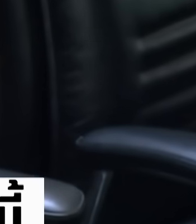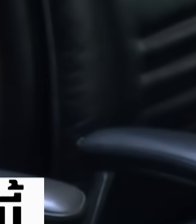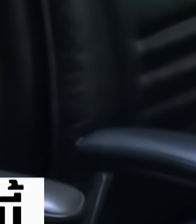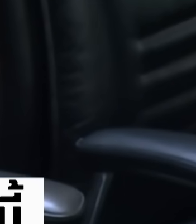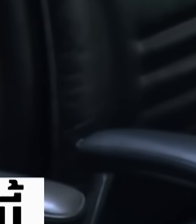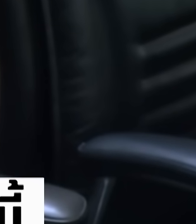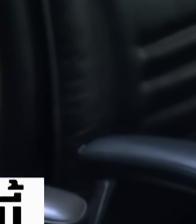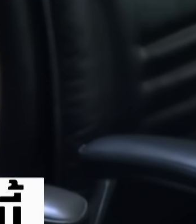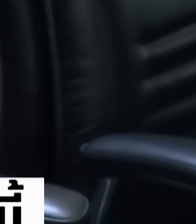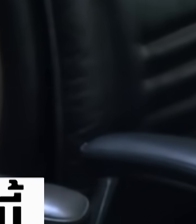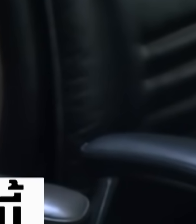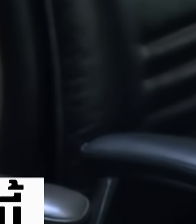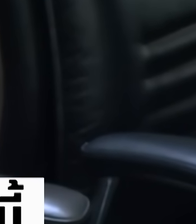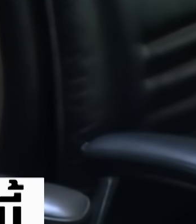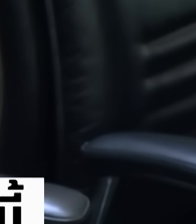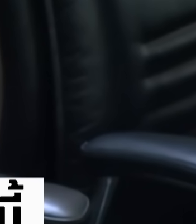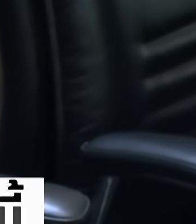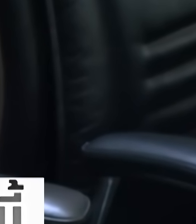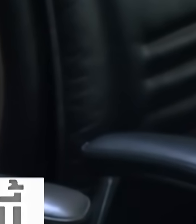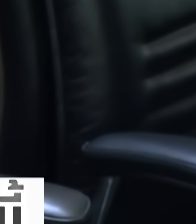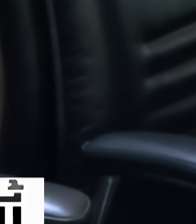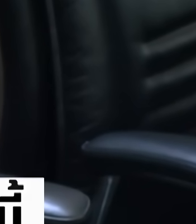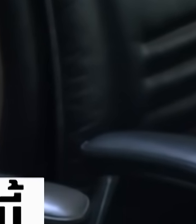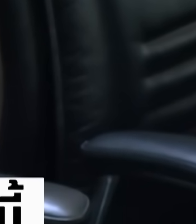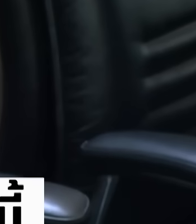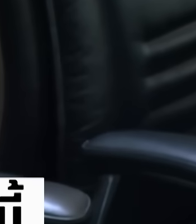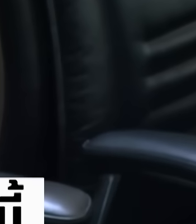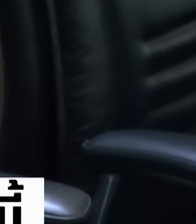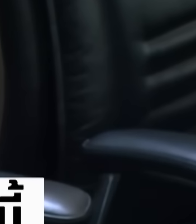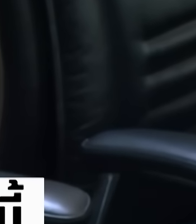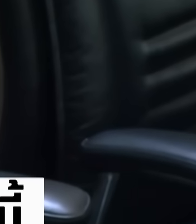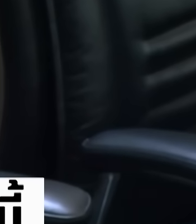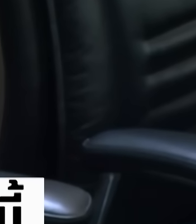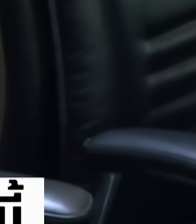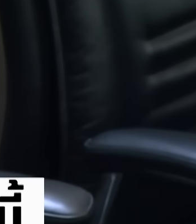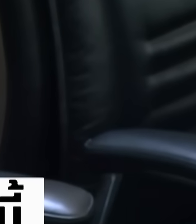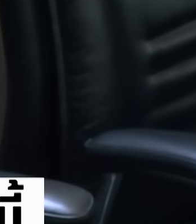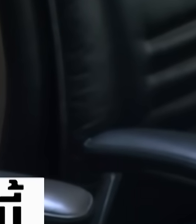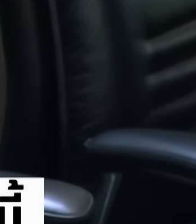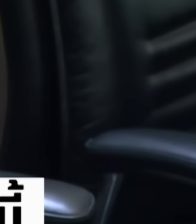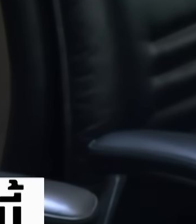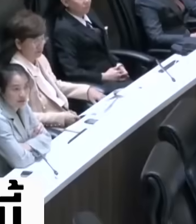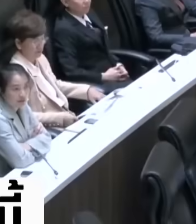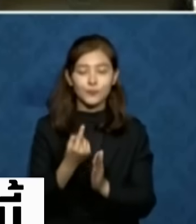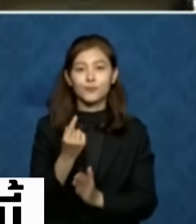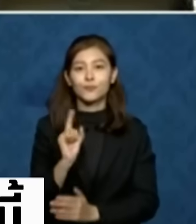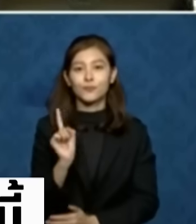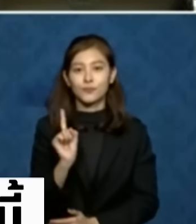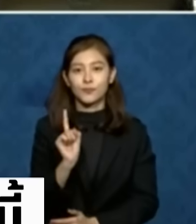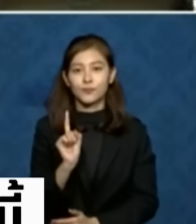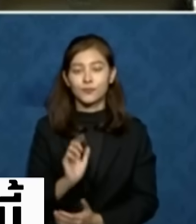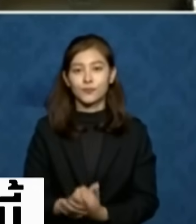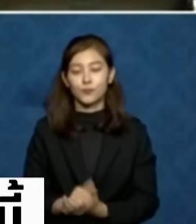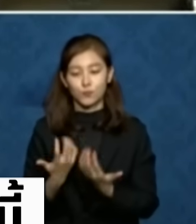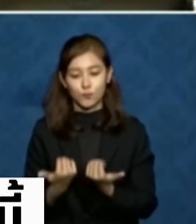แหละว่าใครหักใครใครรักใครกันมาก่อนสุดท้ายมาหักกันเอาไปฟังคุณจุรินทร์ค่ะที่จะมางบ